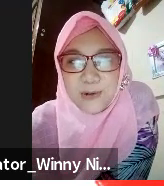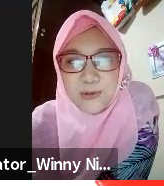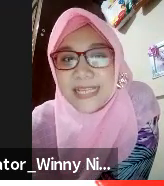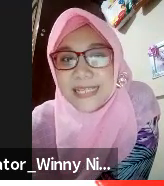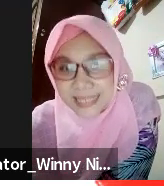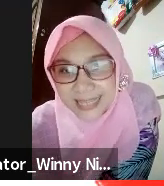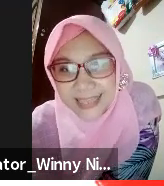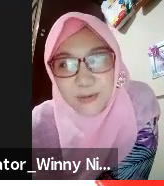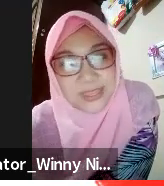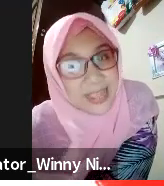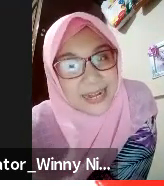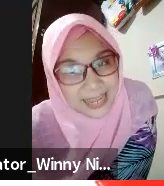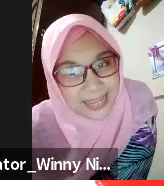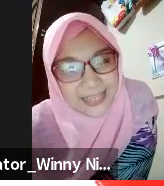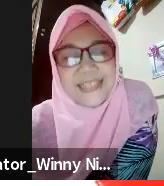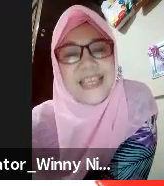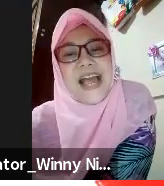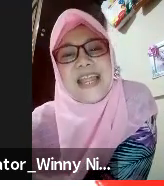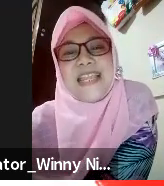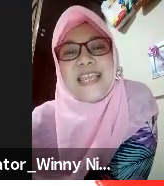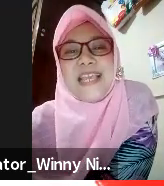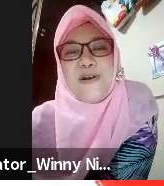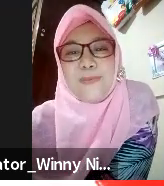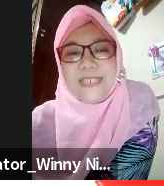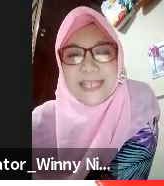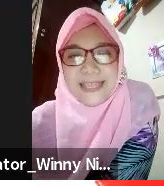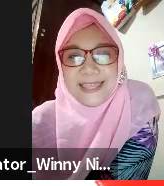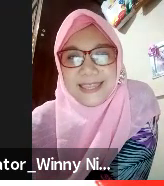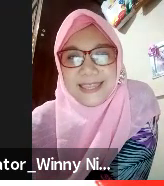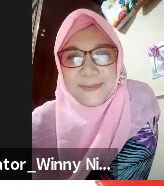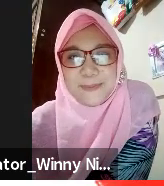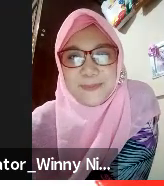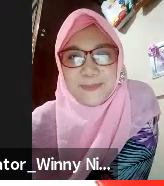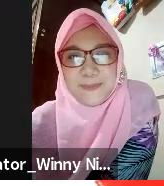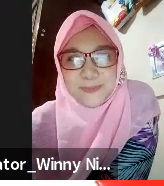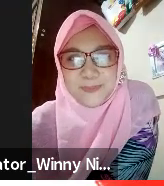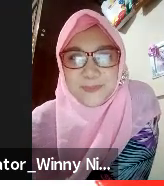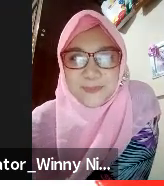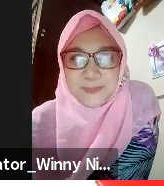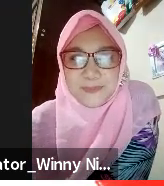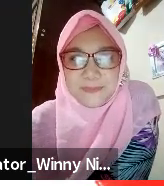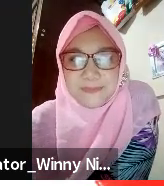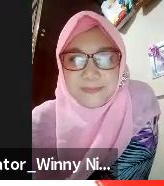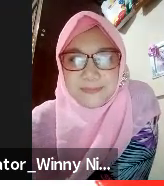silakan untuk mengisi tautan link yang ada di kolom chat.